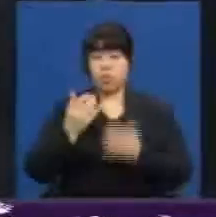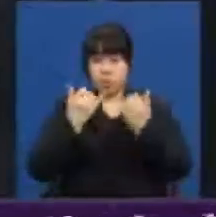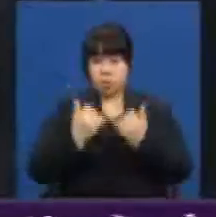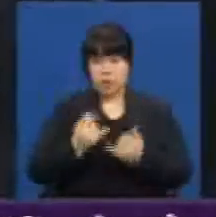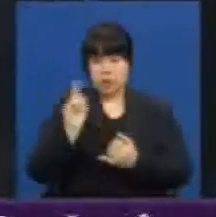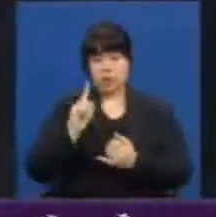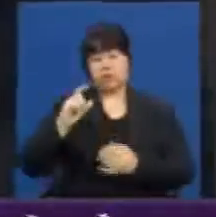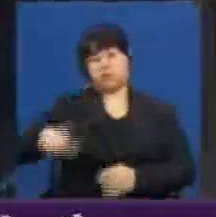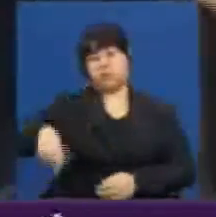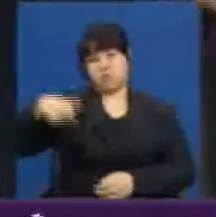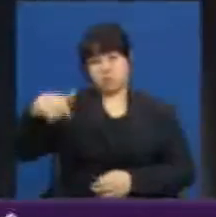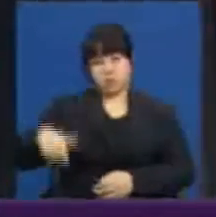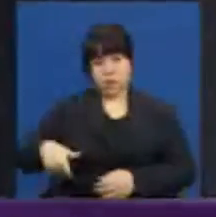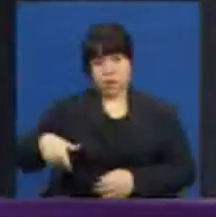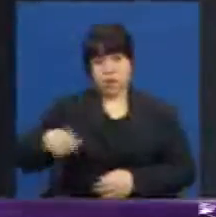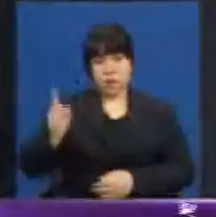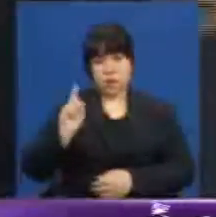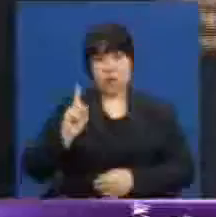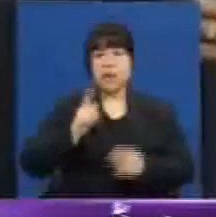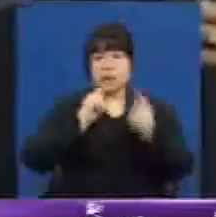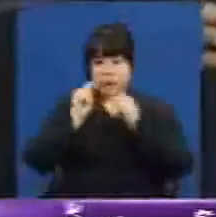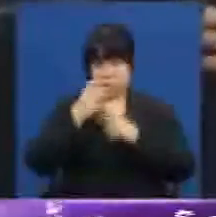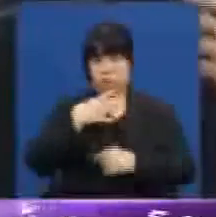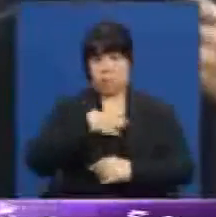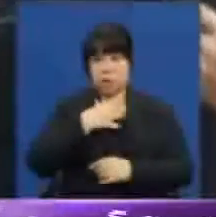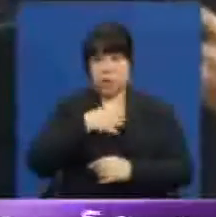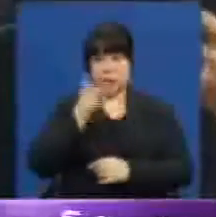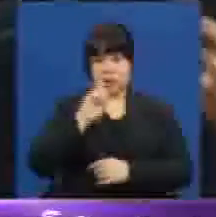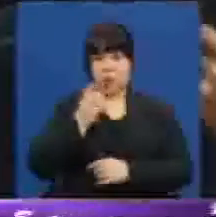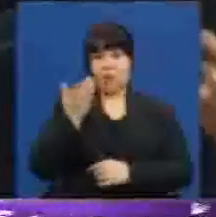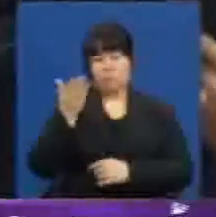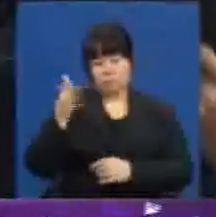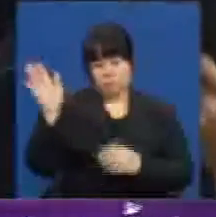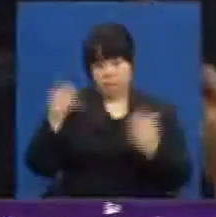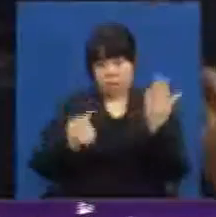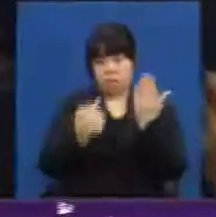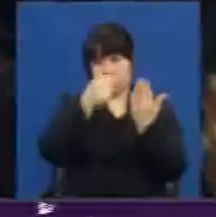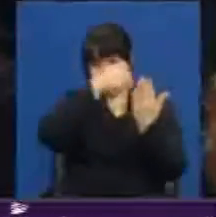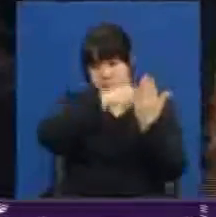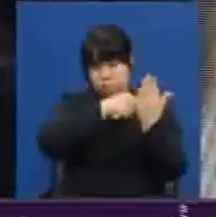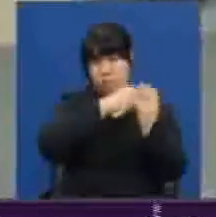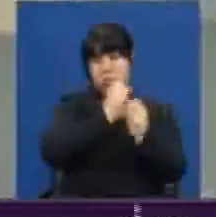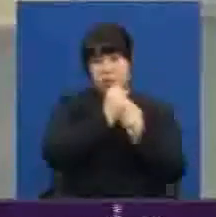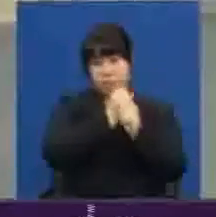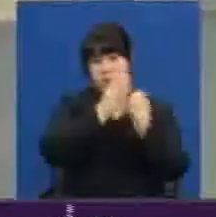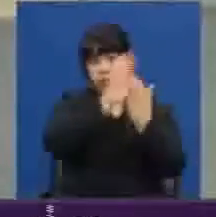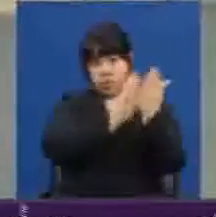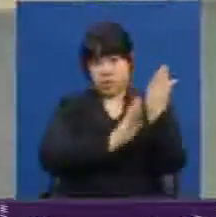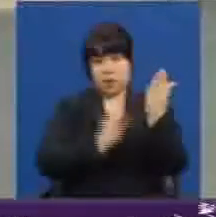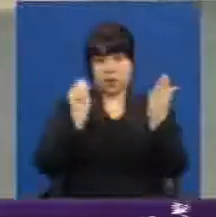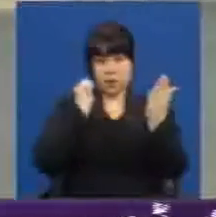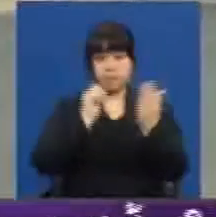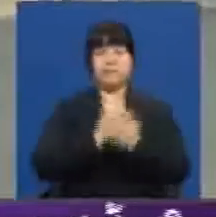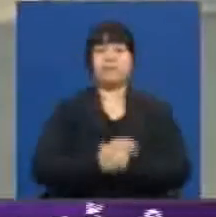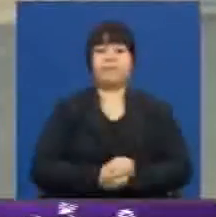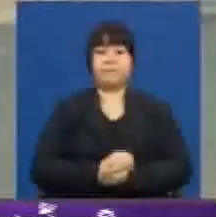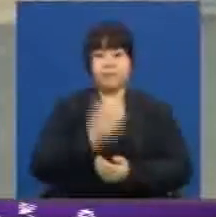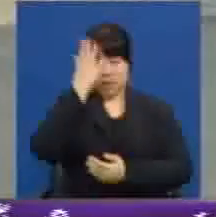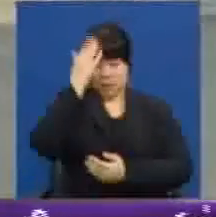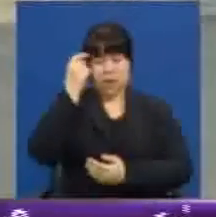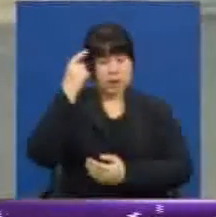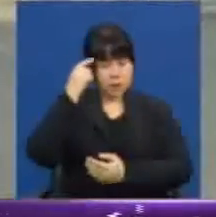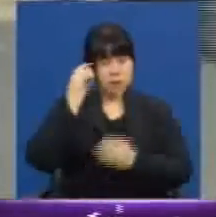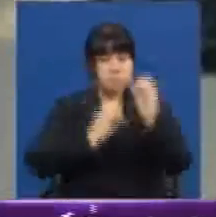รายงานชาวกัมพูชาบางส่วนติดต่อกับเจ้าหน้าที่เพื่อขอเดินทางข้ามแดนเข้ามาทำงานในเขตประเทศไทยแล้วหลังมั่นใจใน